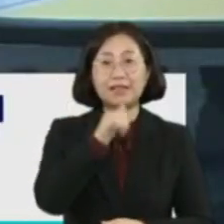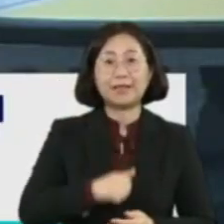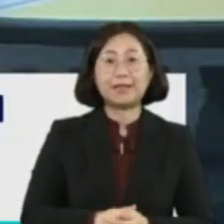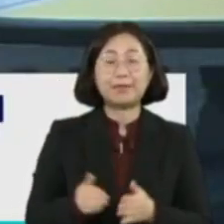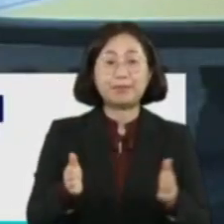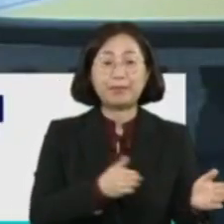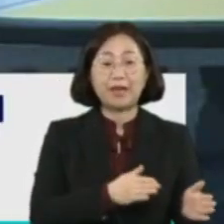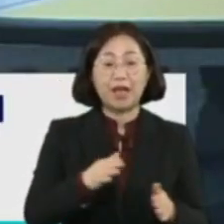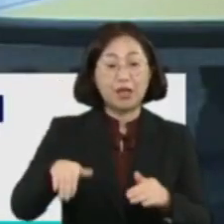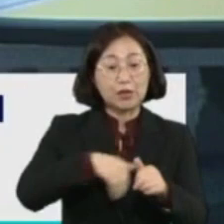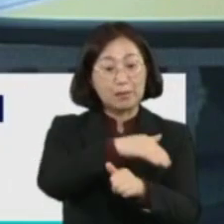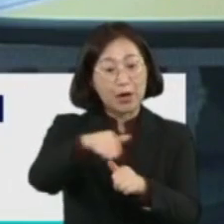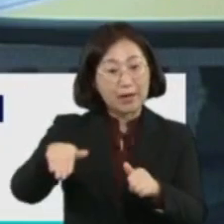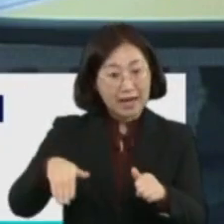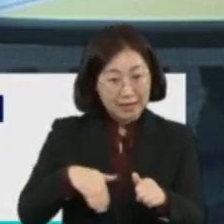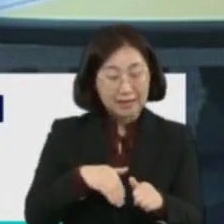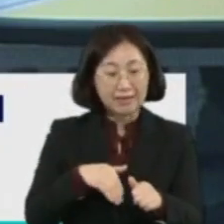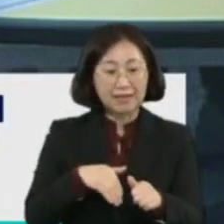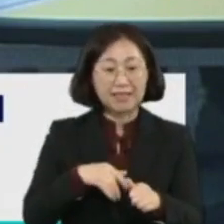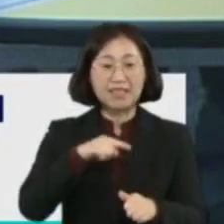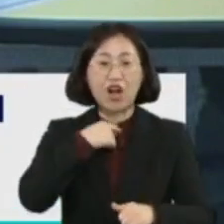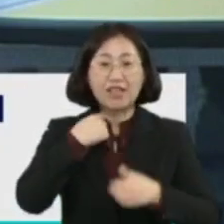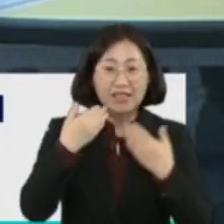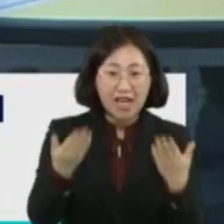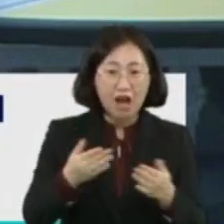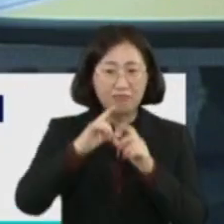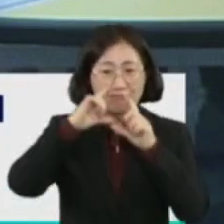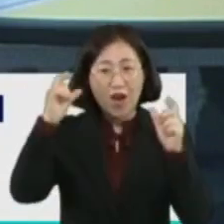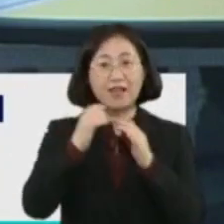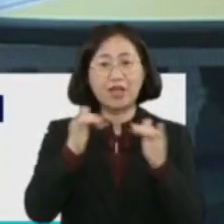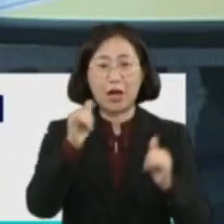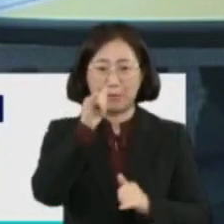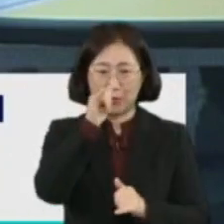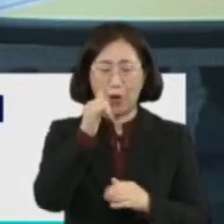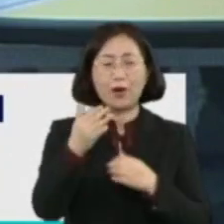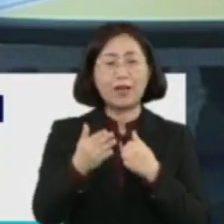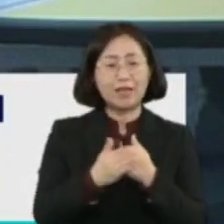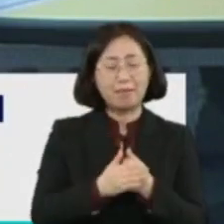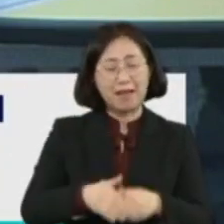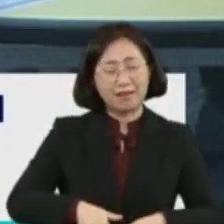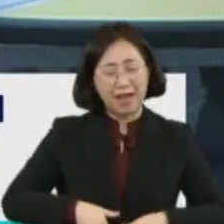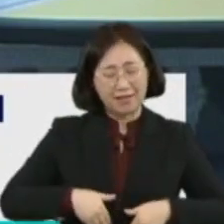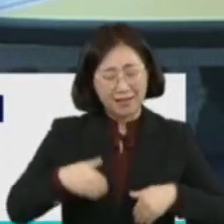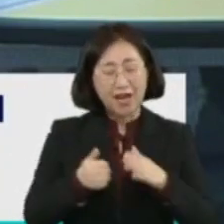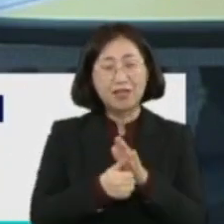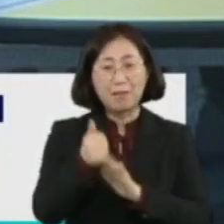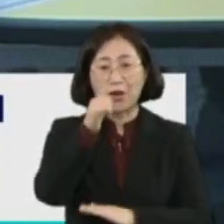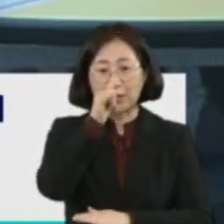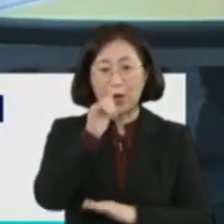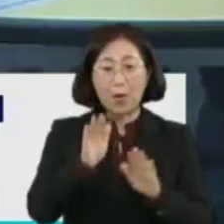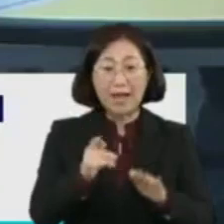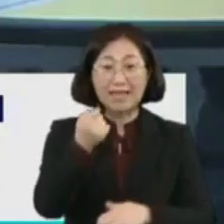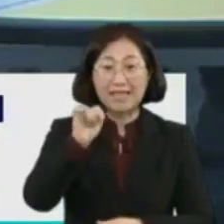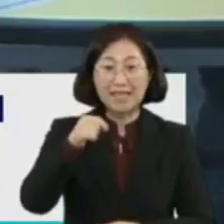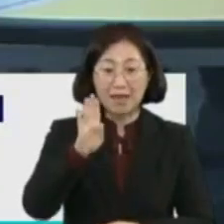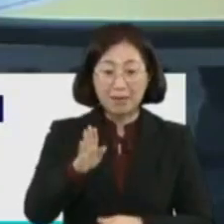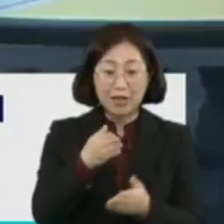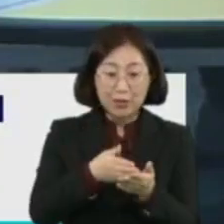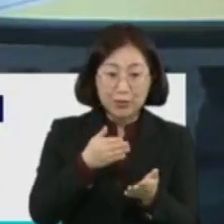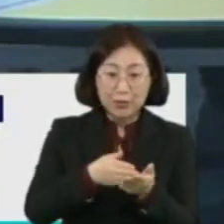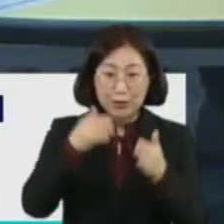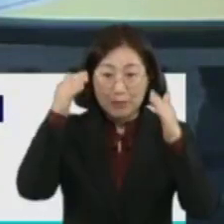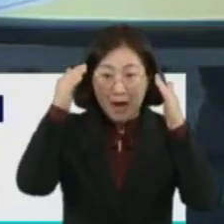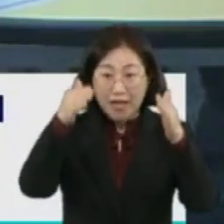우리 주변에는 항상 자신의 것을 내어주는 영웅들이 있기에 따스한 희망도 있죠. TJB는 올해 뉴스의 지향